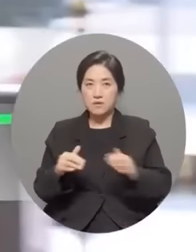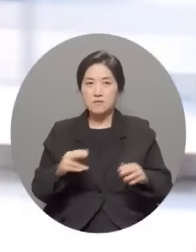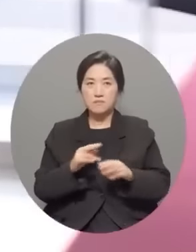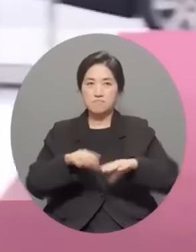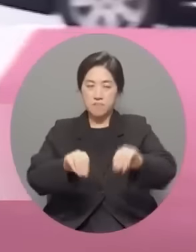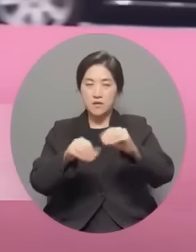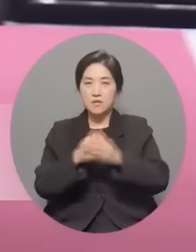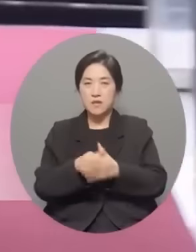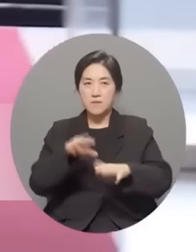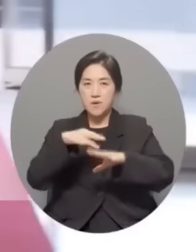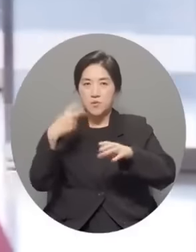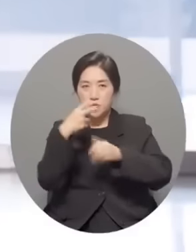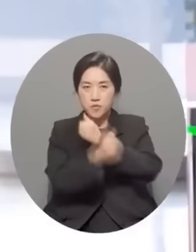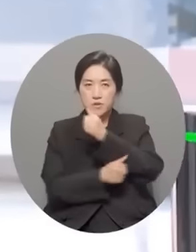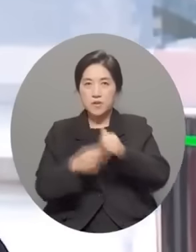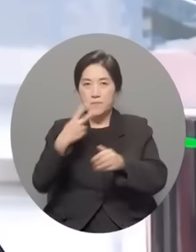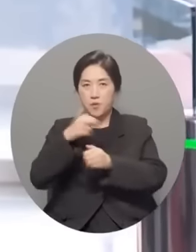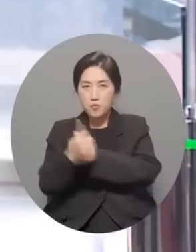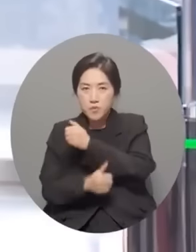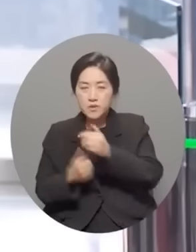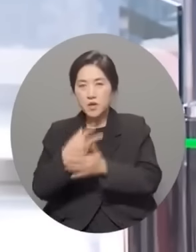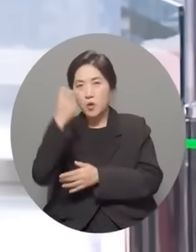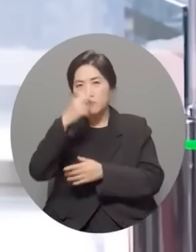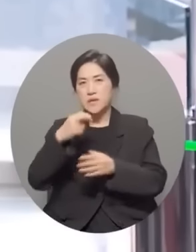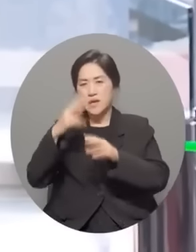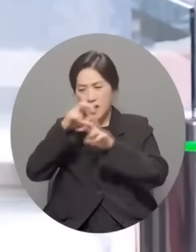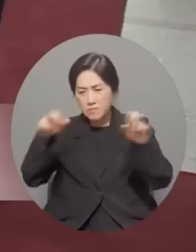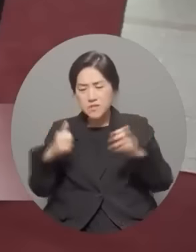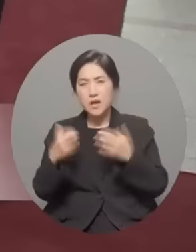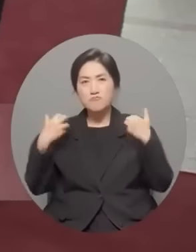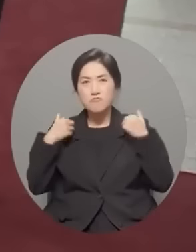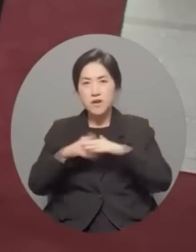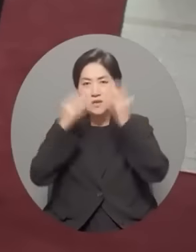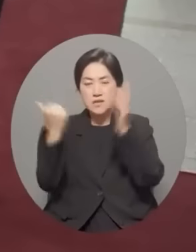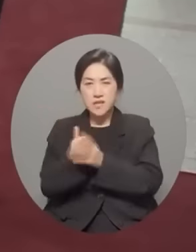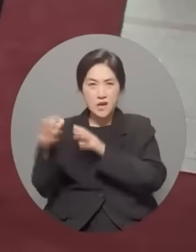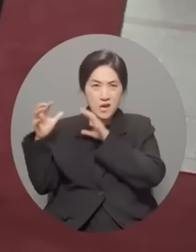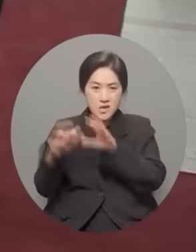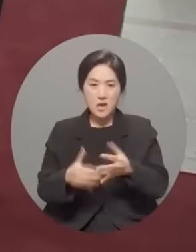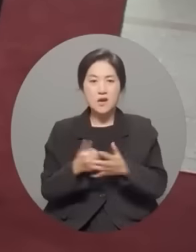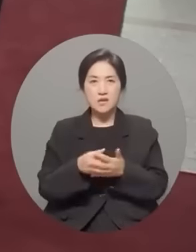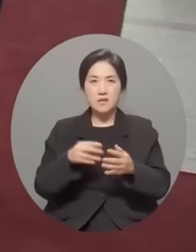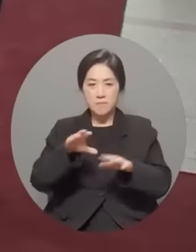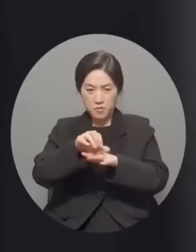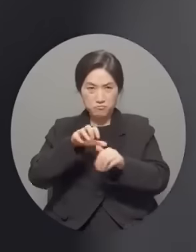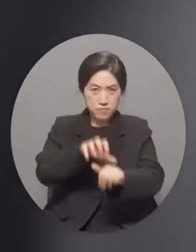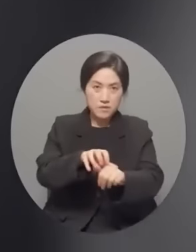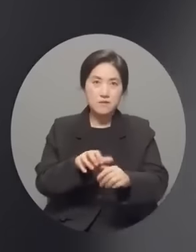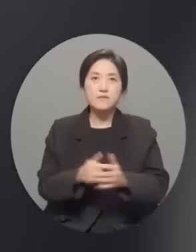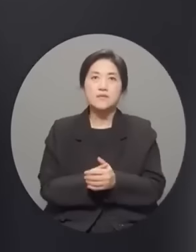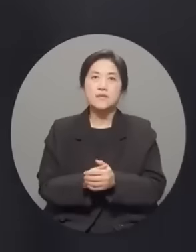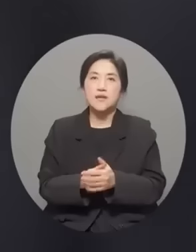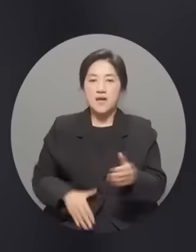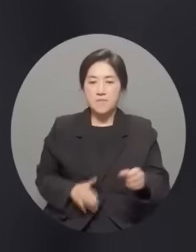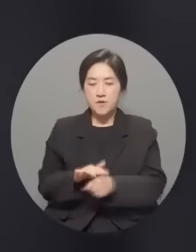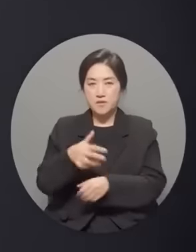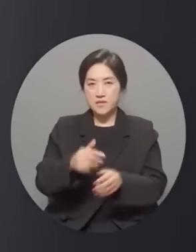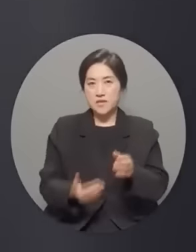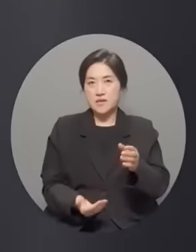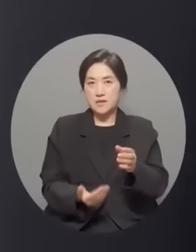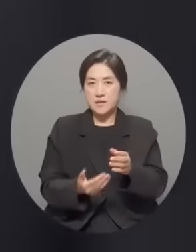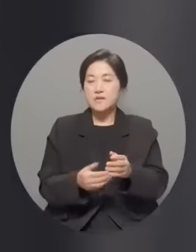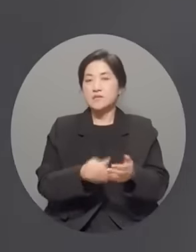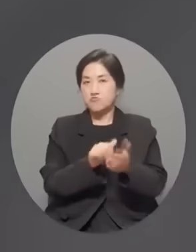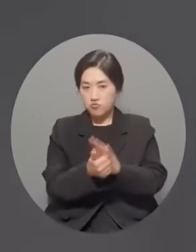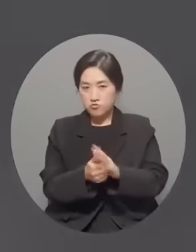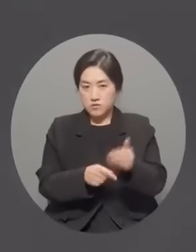방심위, 검찰, 감사원 등 국가 기관들이 사실상 총동원됐습니다. 해병대 최상병 사건의